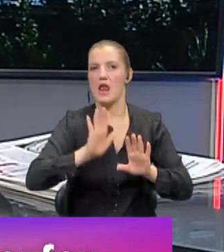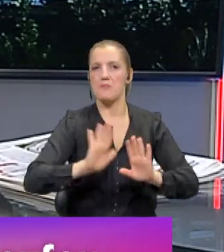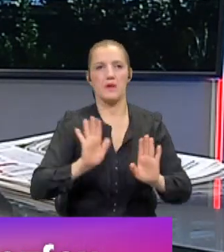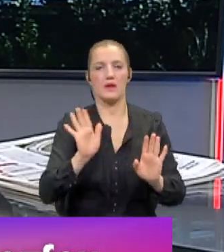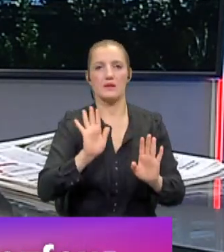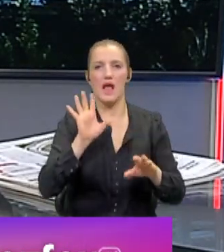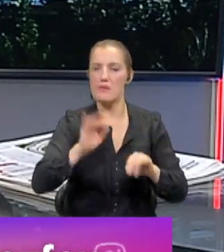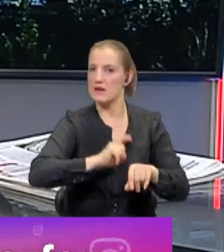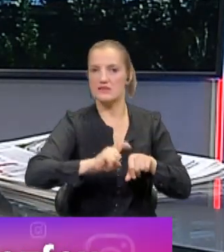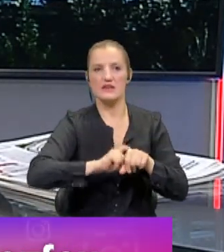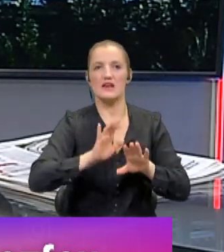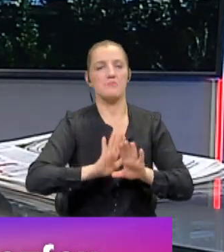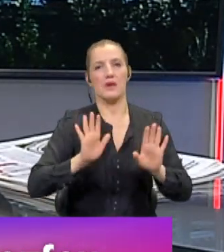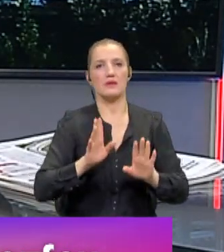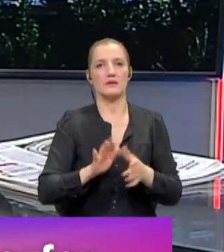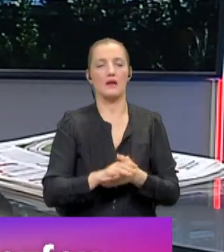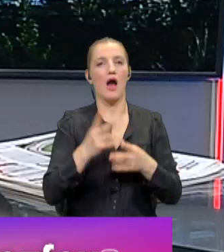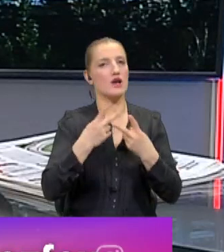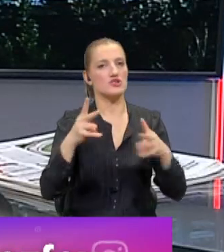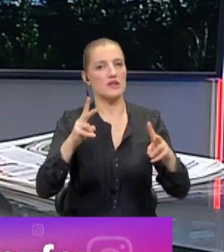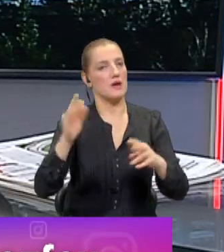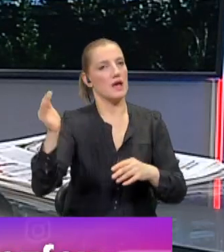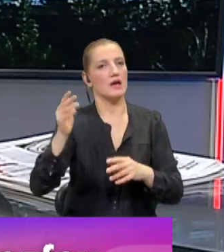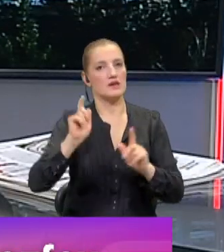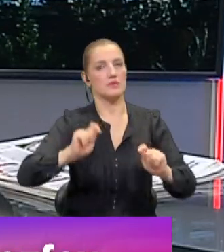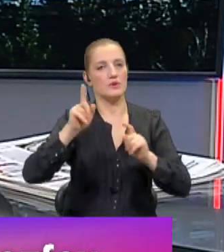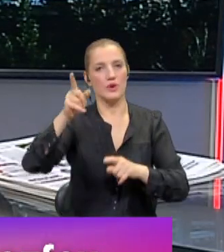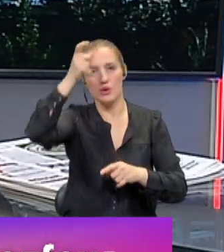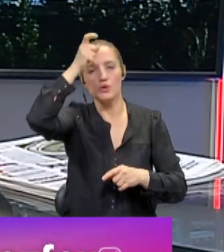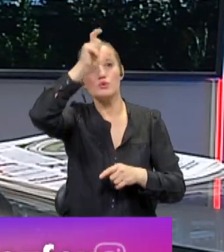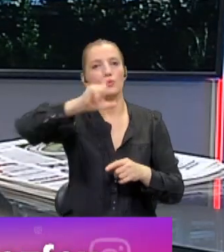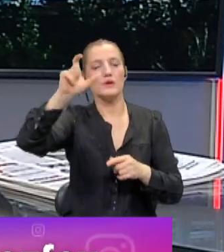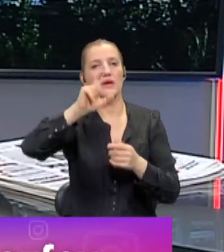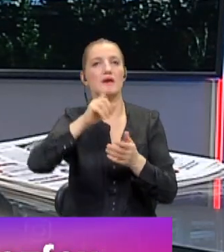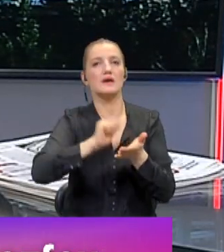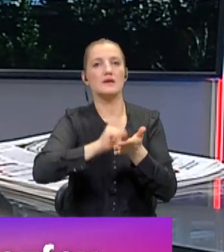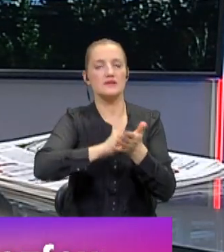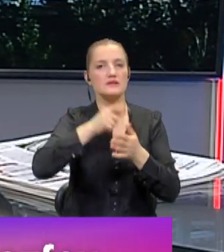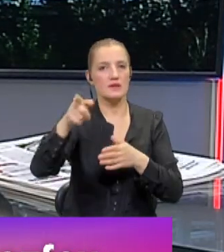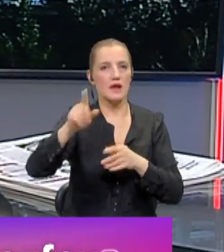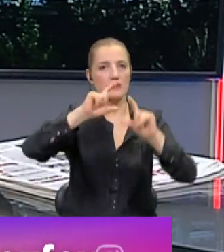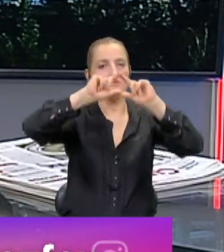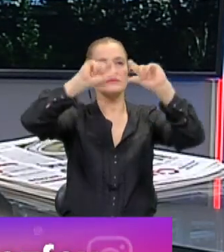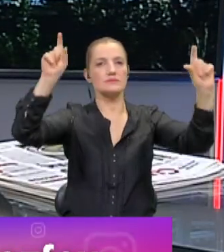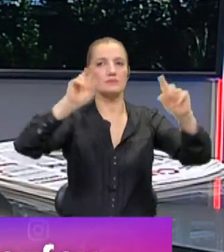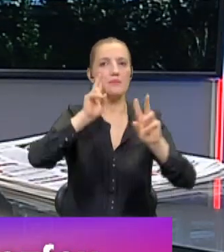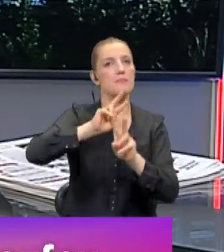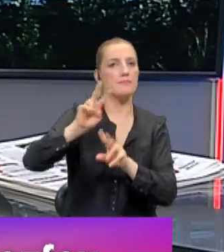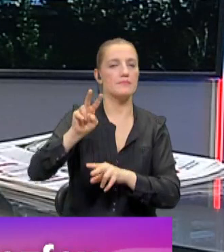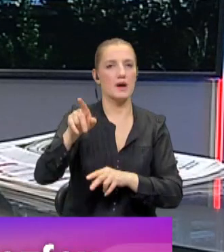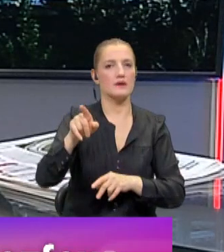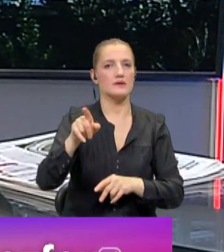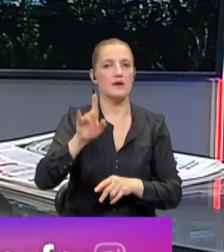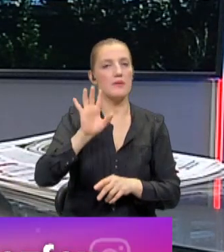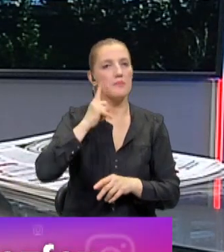ilk günden sinirlenmeyin minvalinde açıklamalarda geliyor Türkiye gazetesinin Kardelen manşetine bakarız da